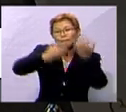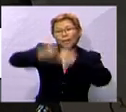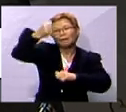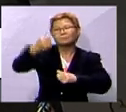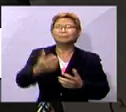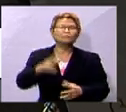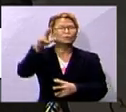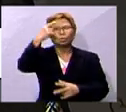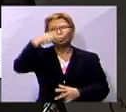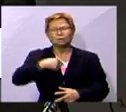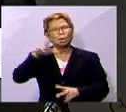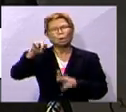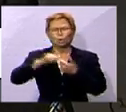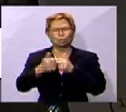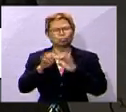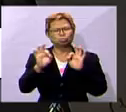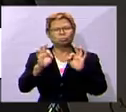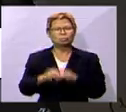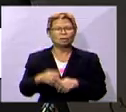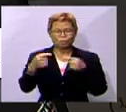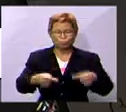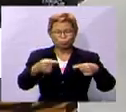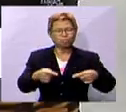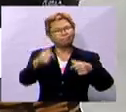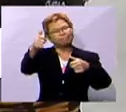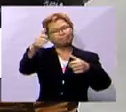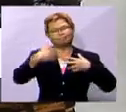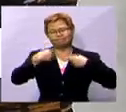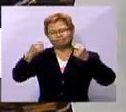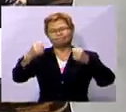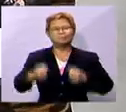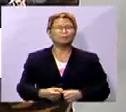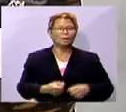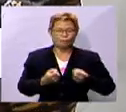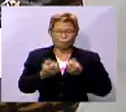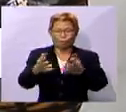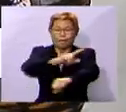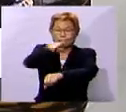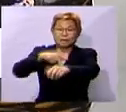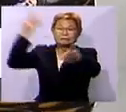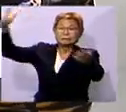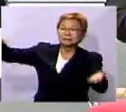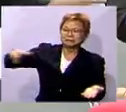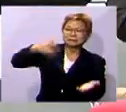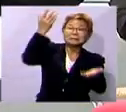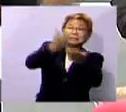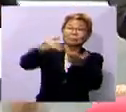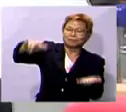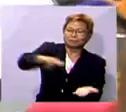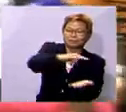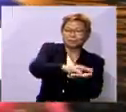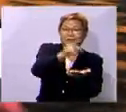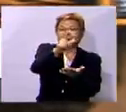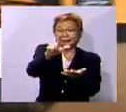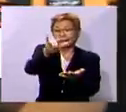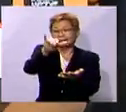satu masalah, ianya satu persaingan yang sangat sihat. Pasukan bowling Padang Negara tiba di lapangan terbang antarabangsa Kuala